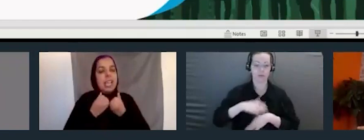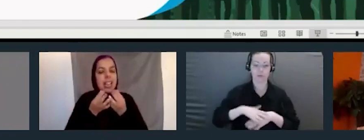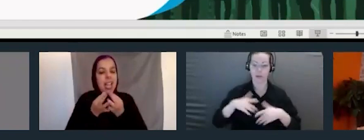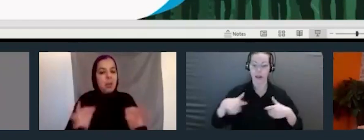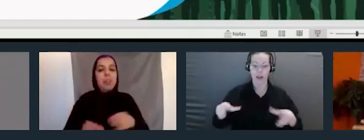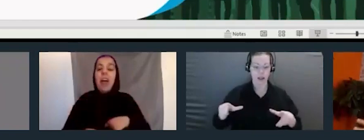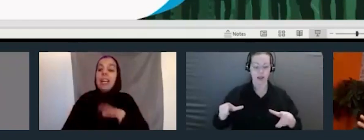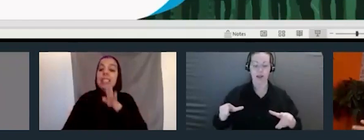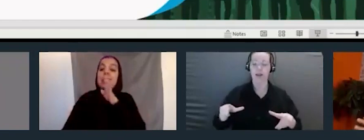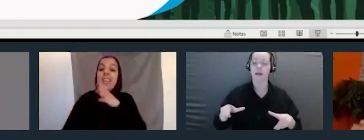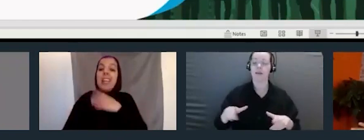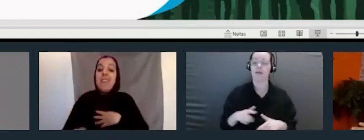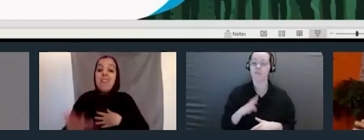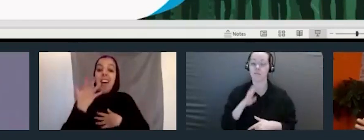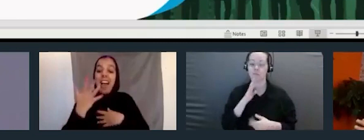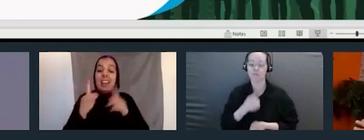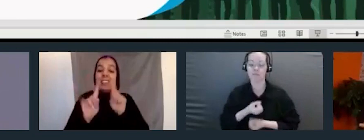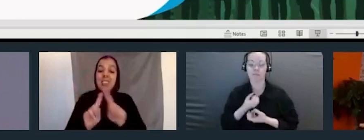laquelle